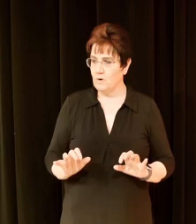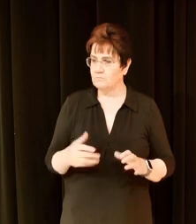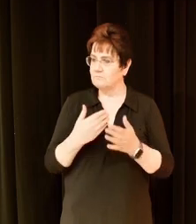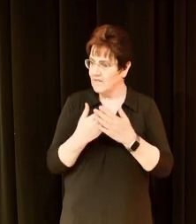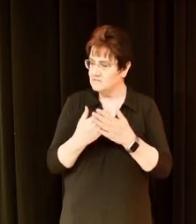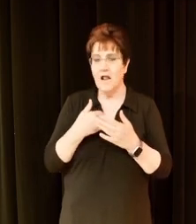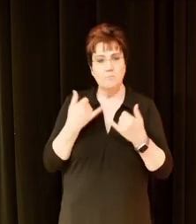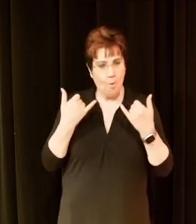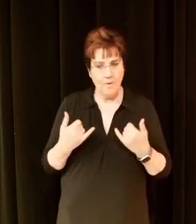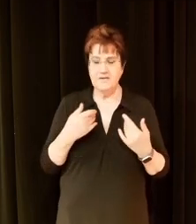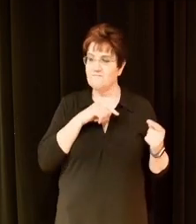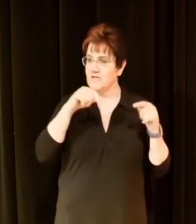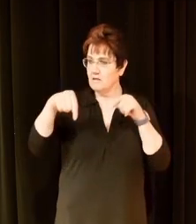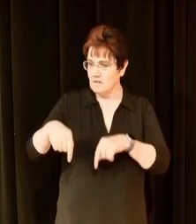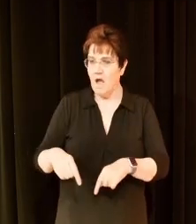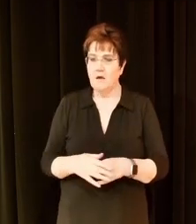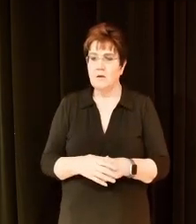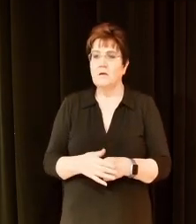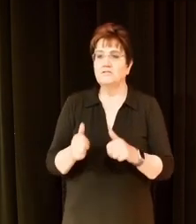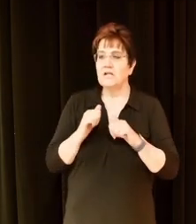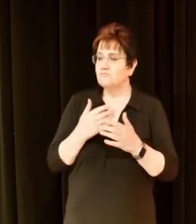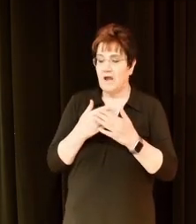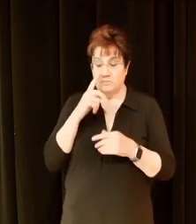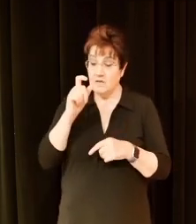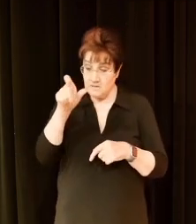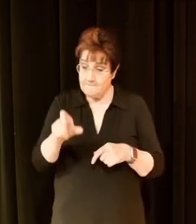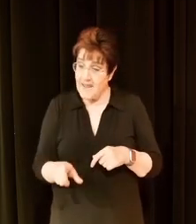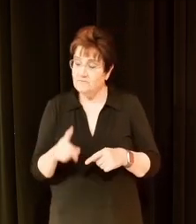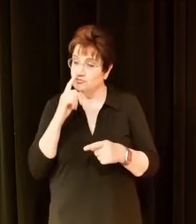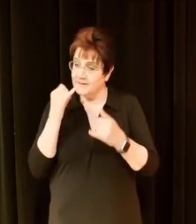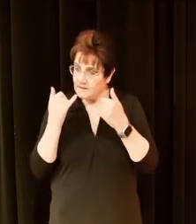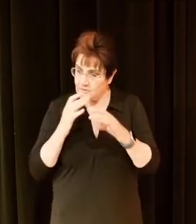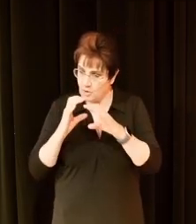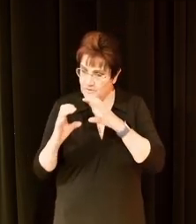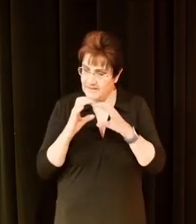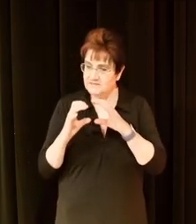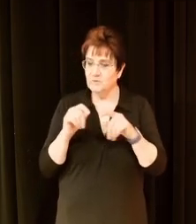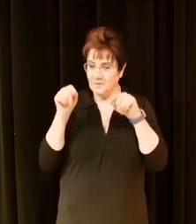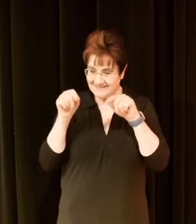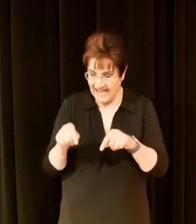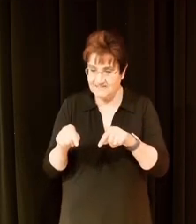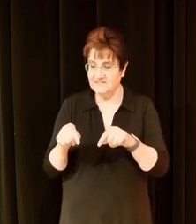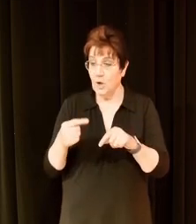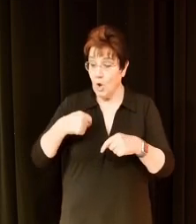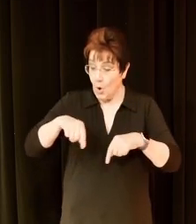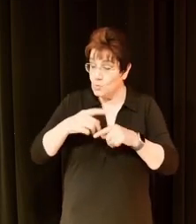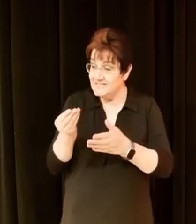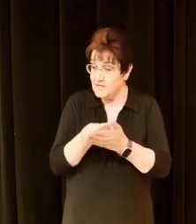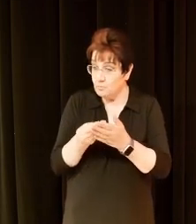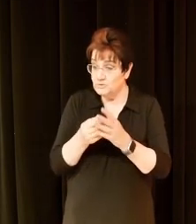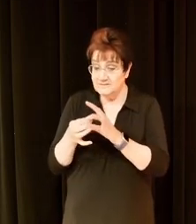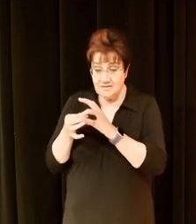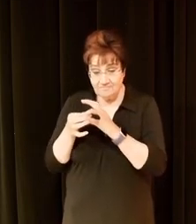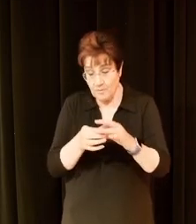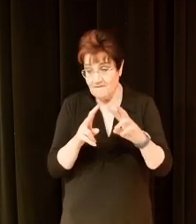sitzen. Die uns hilft zu sagen, ah ja, da ist ein Mensch und mit dem kommuniziere ich jetzt gerade. Das ist unser Muster von Weltbeziehung. Und die